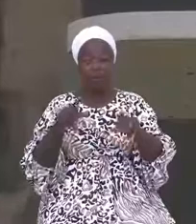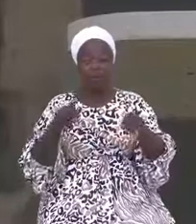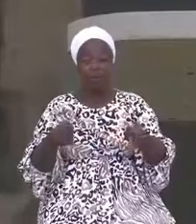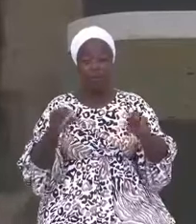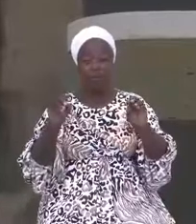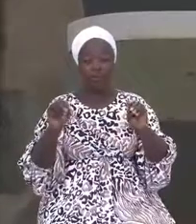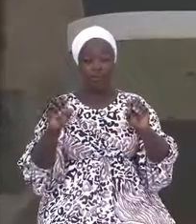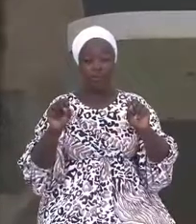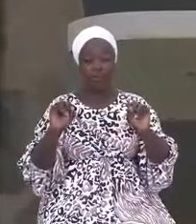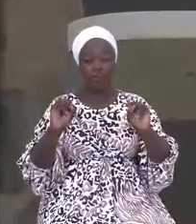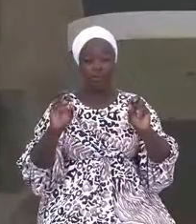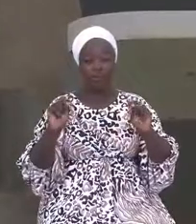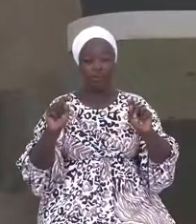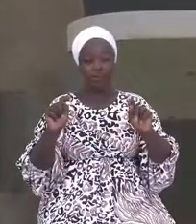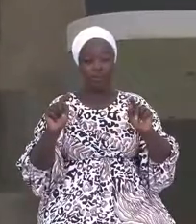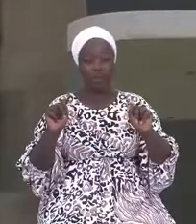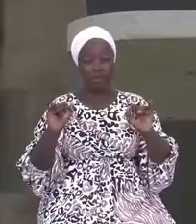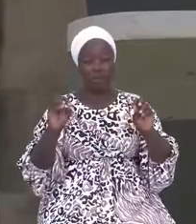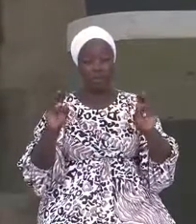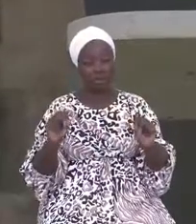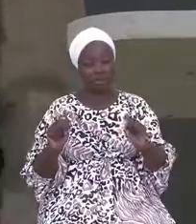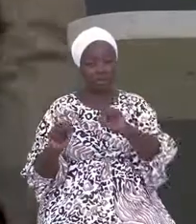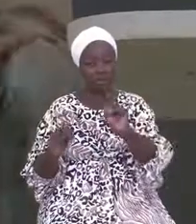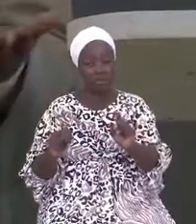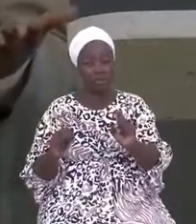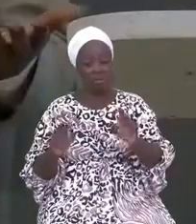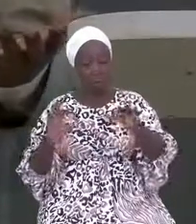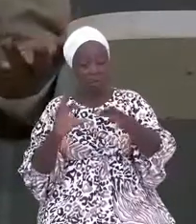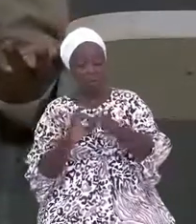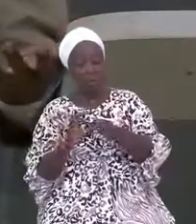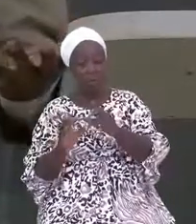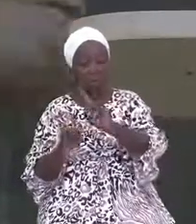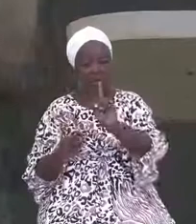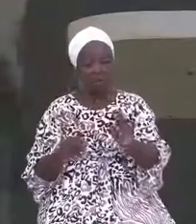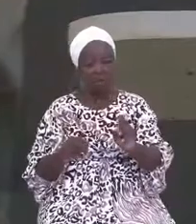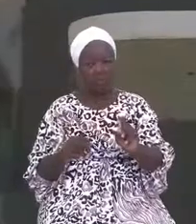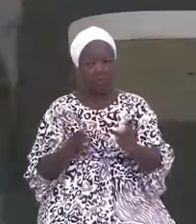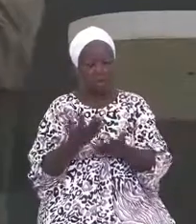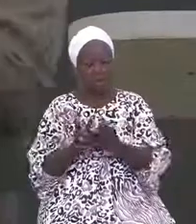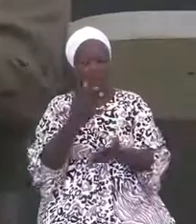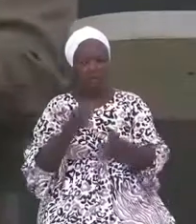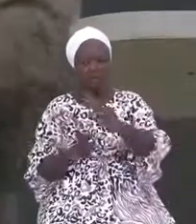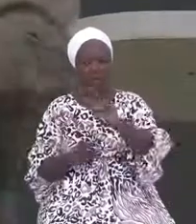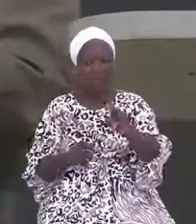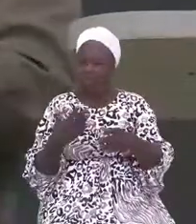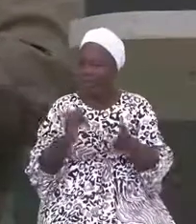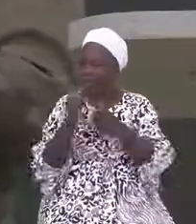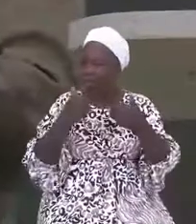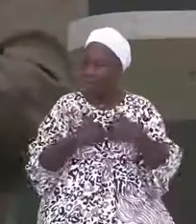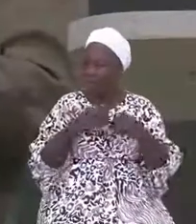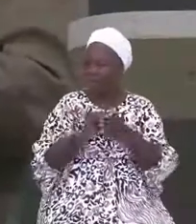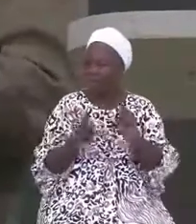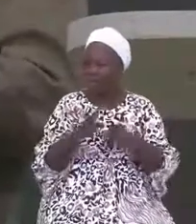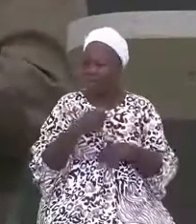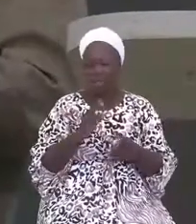connexion, les richesses, les choses que tu avais. Et les gens ont dit, oh, c'est une